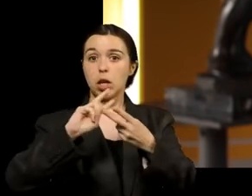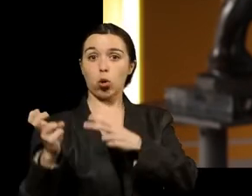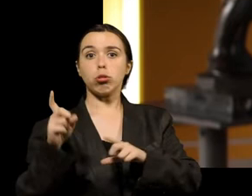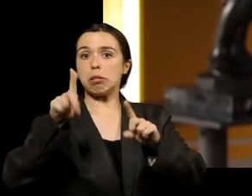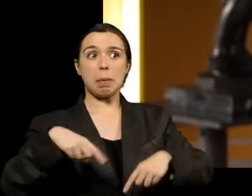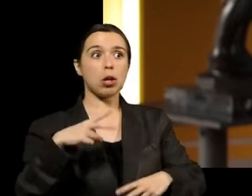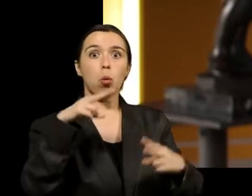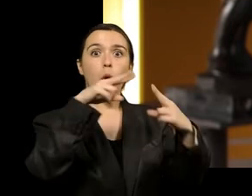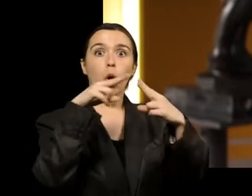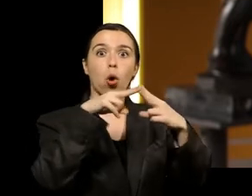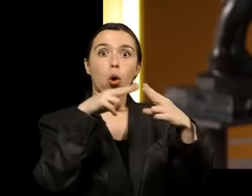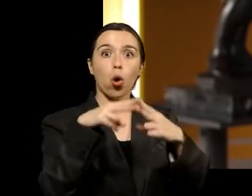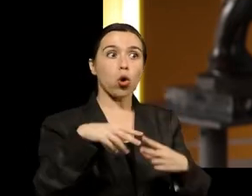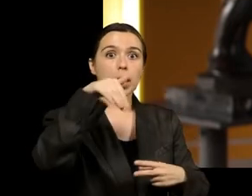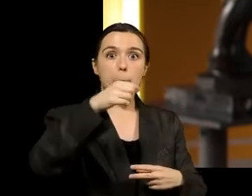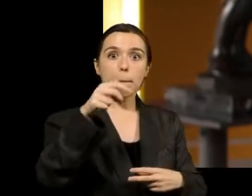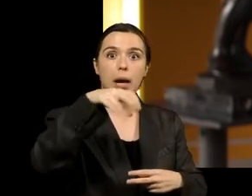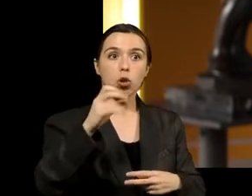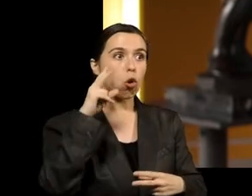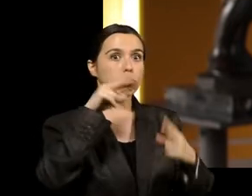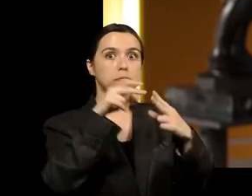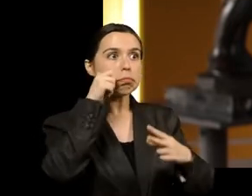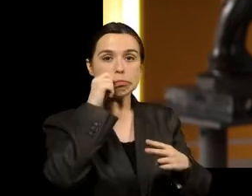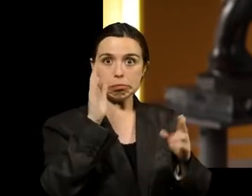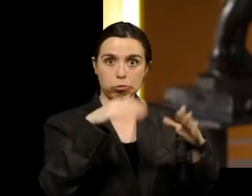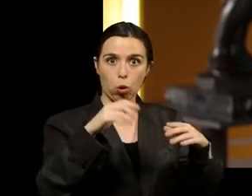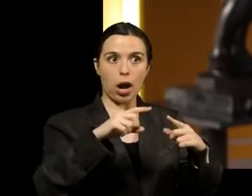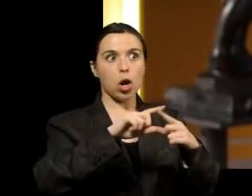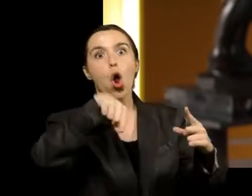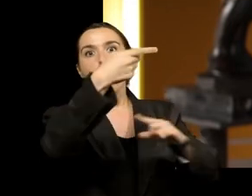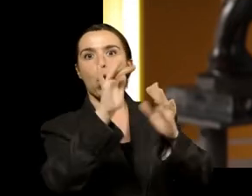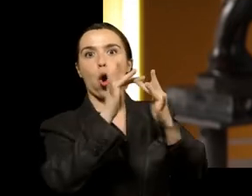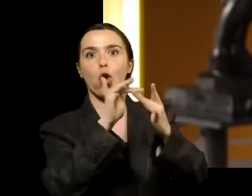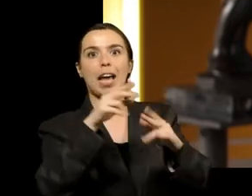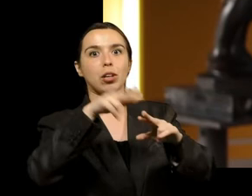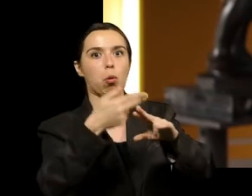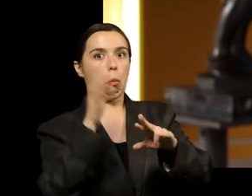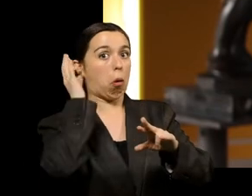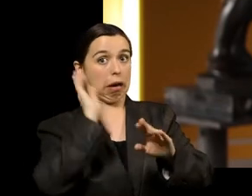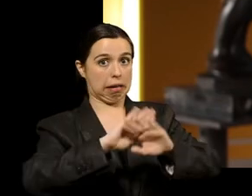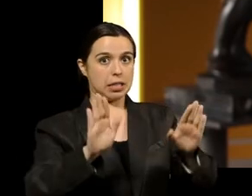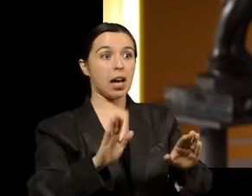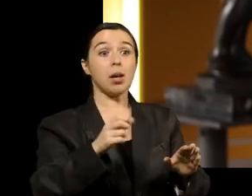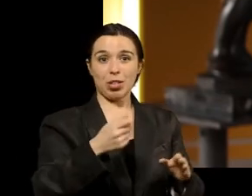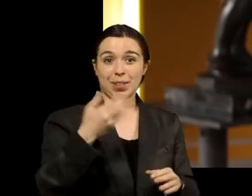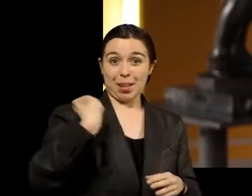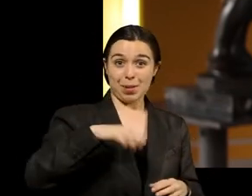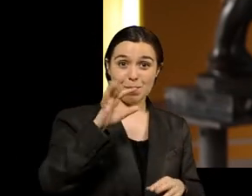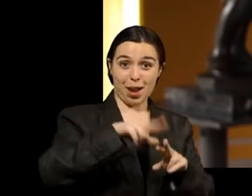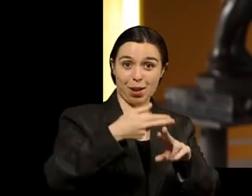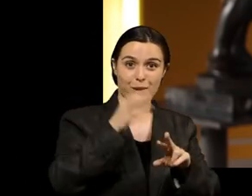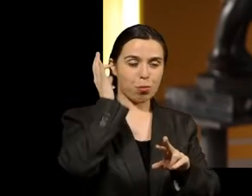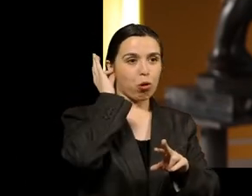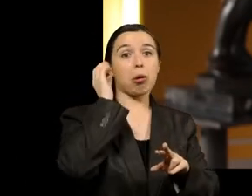contacte posteriorment amb la Rosa i la Totot. Elles van ser les que van mantenir viu el llegat del Manolo i en moltes ocasions ho regalaven a la gent que els anava a veure